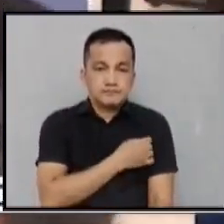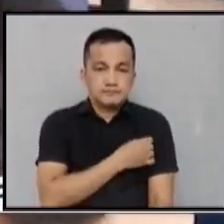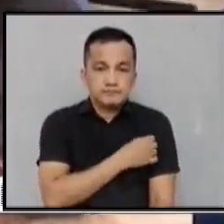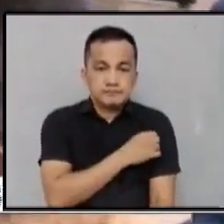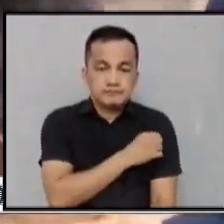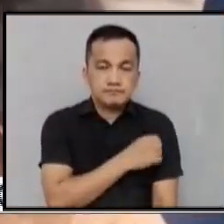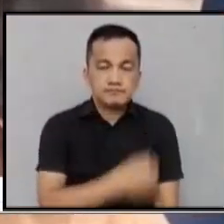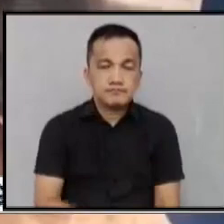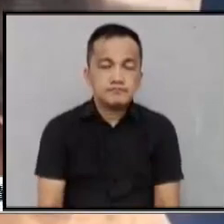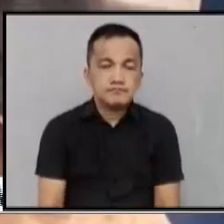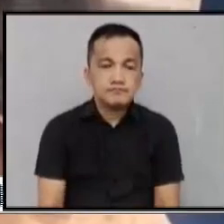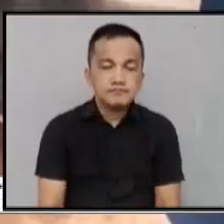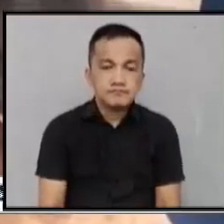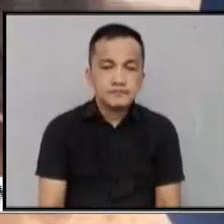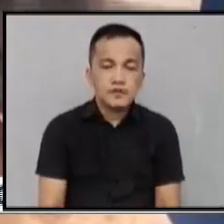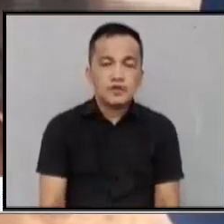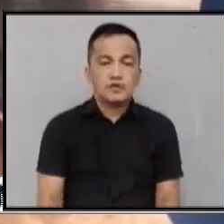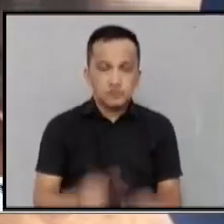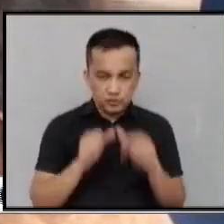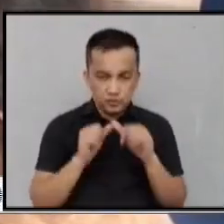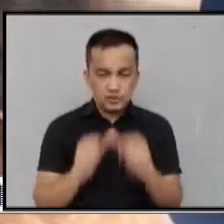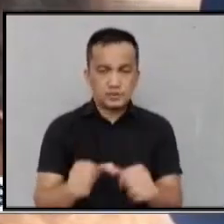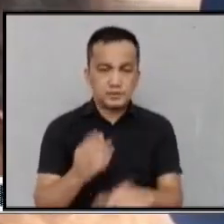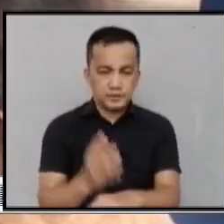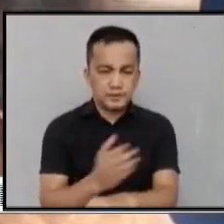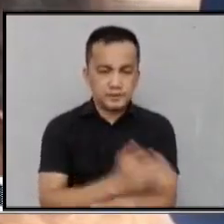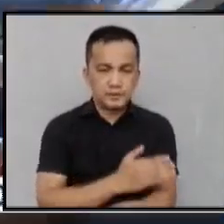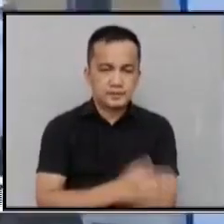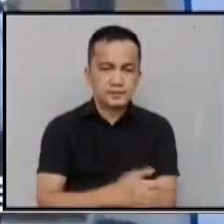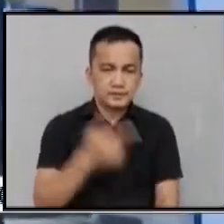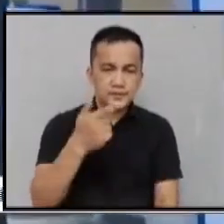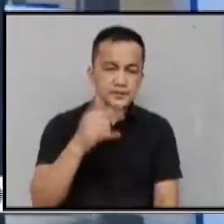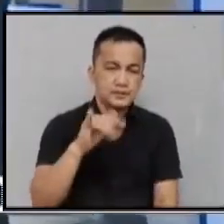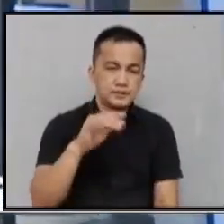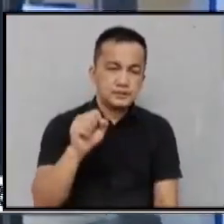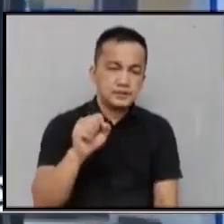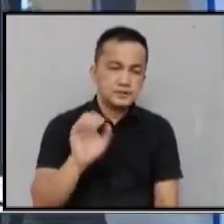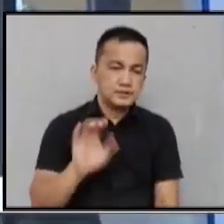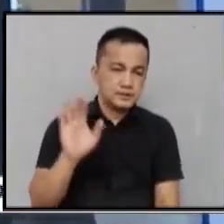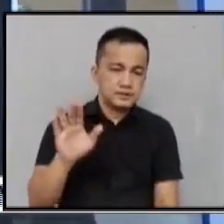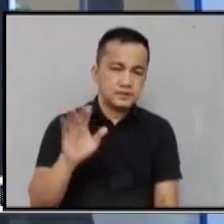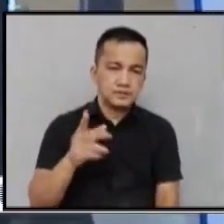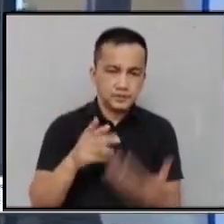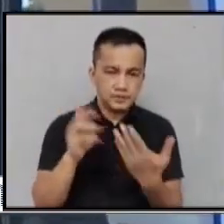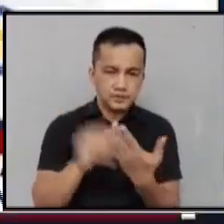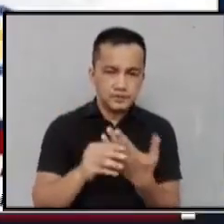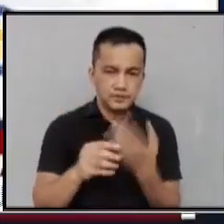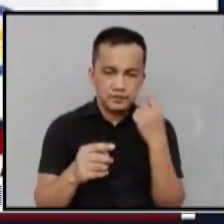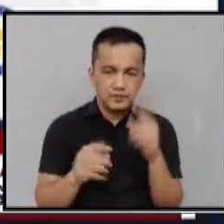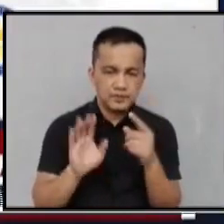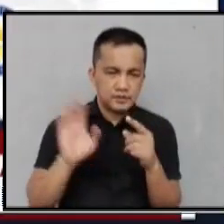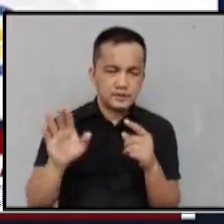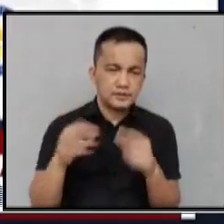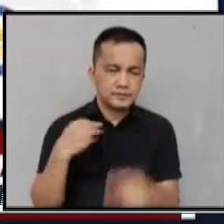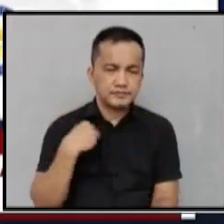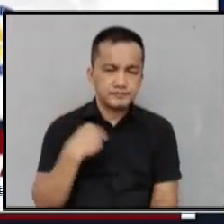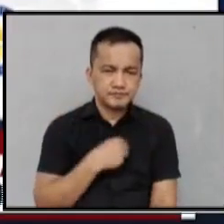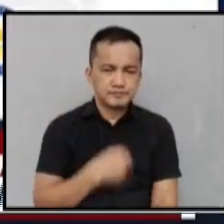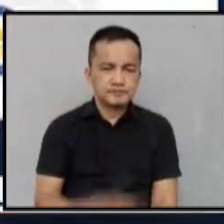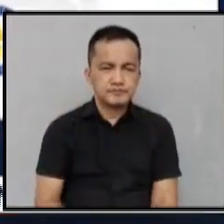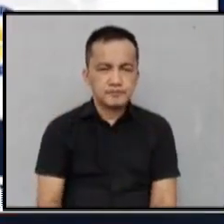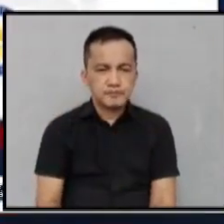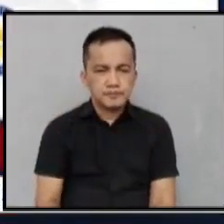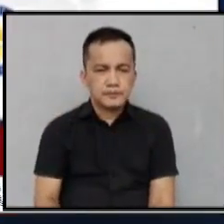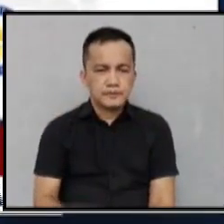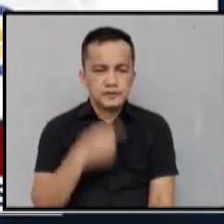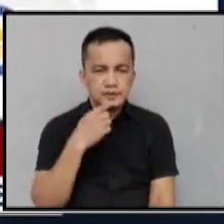Tuloy ang pagpapabuti ng Government Service Insurance System o GSIS sa kanilang mga programa para sa kanilang mga miyembro. Ayon kay President